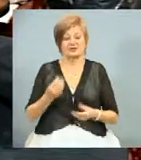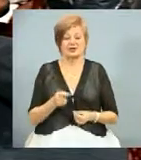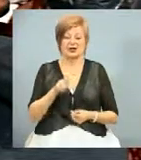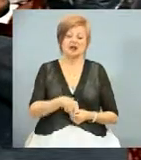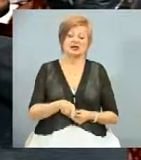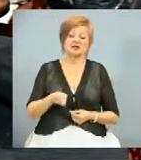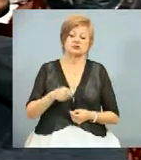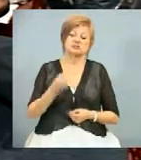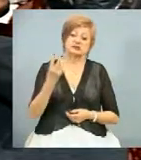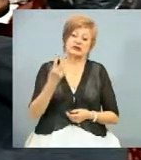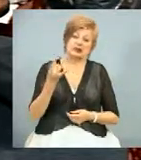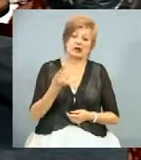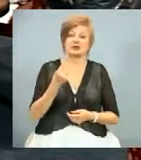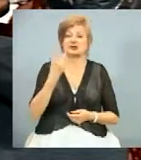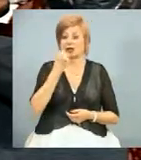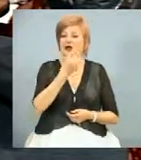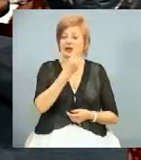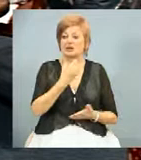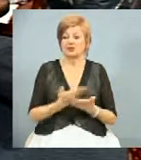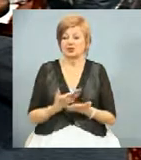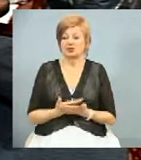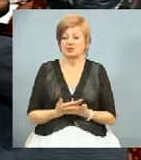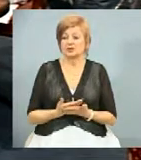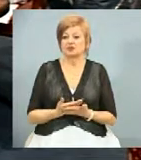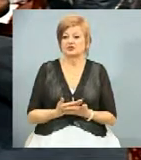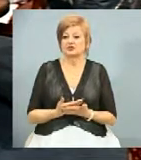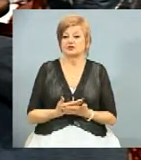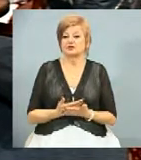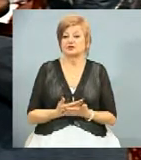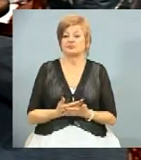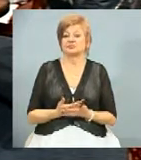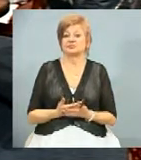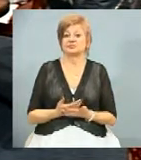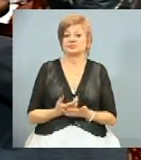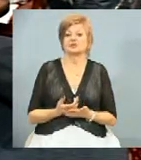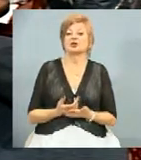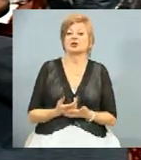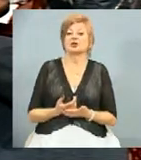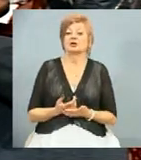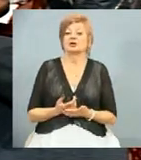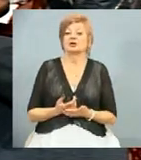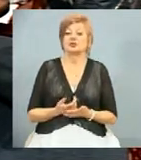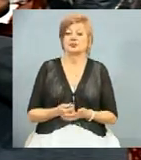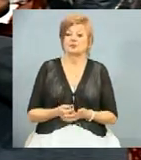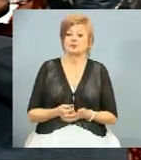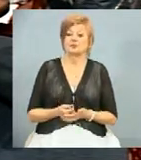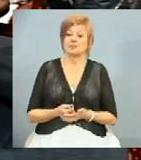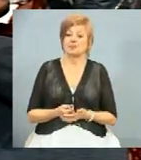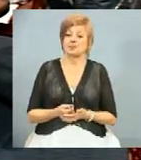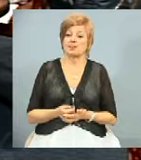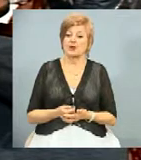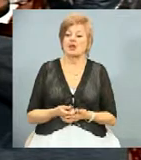на день, каплі капати там. Також в якісь конкретні години. Каплі, наприклад,